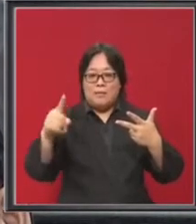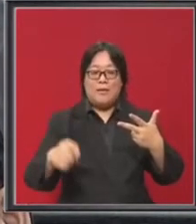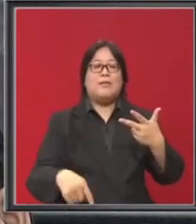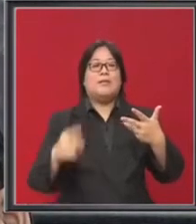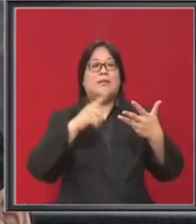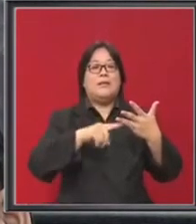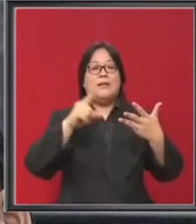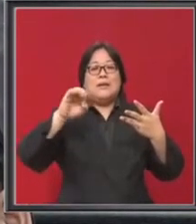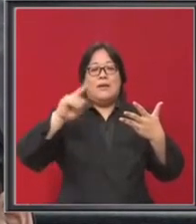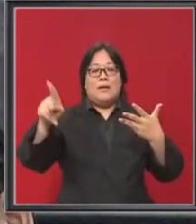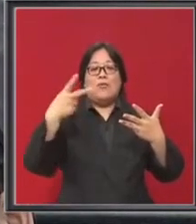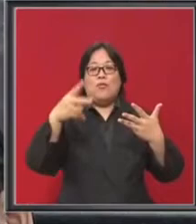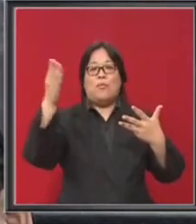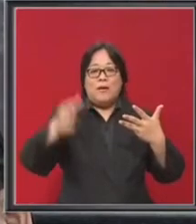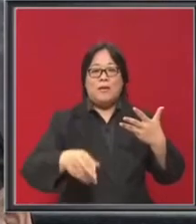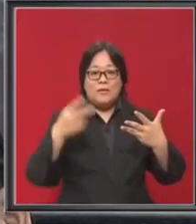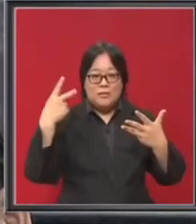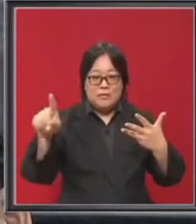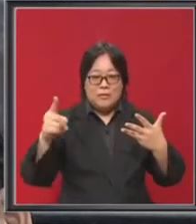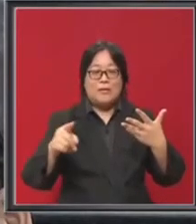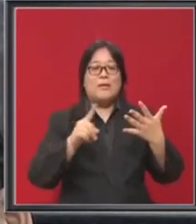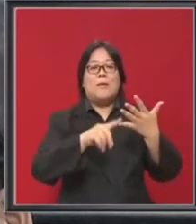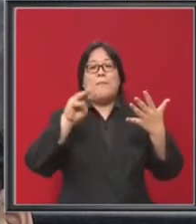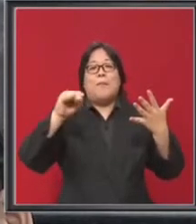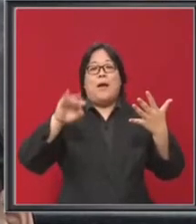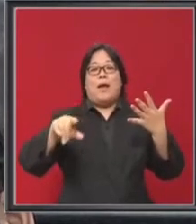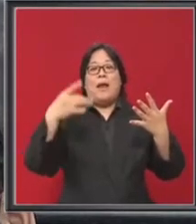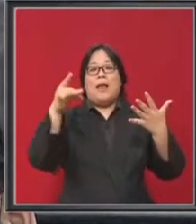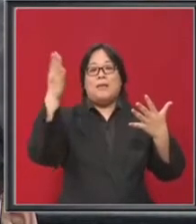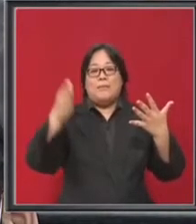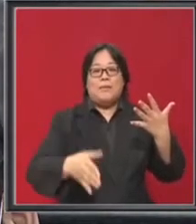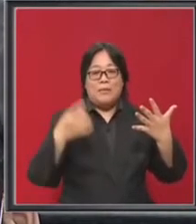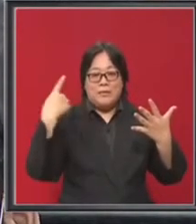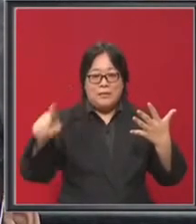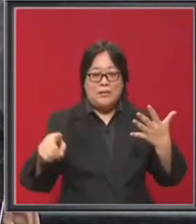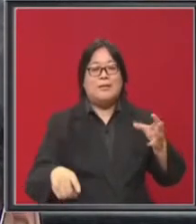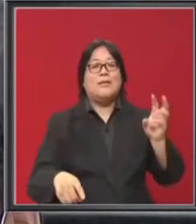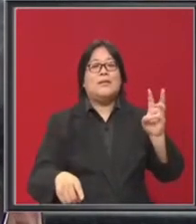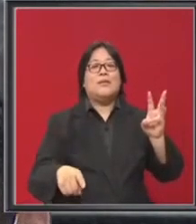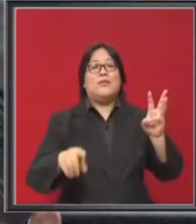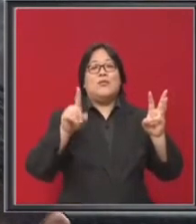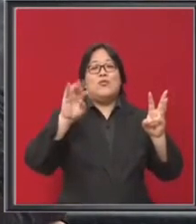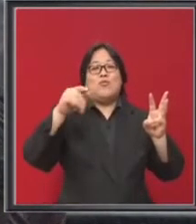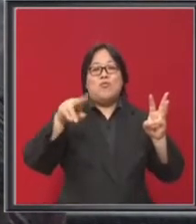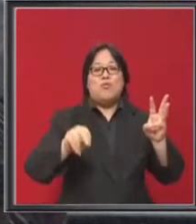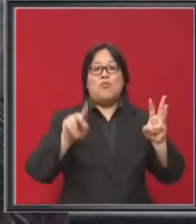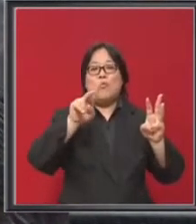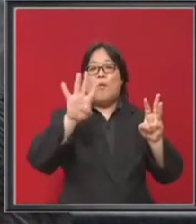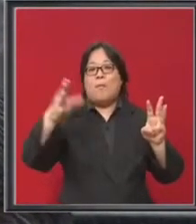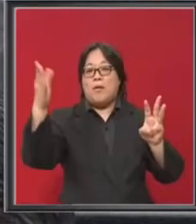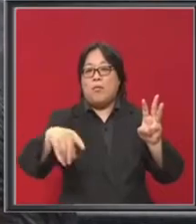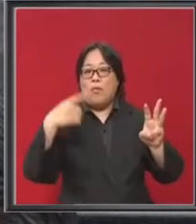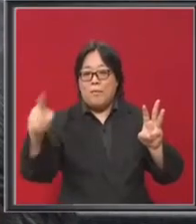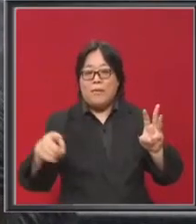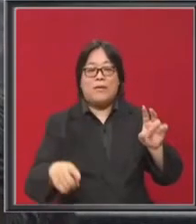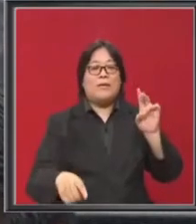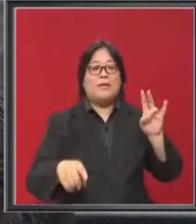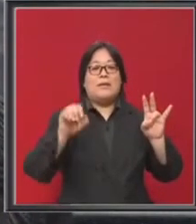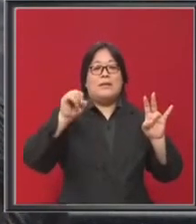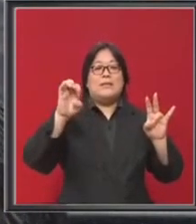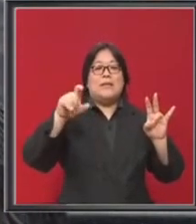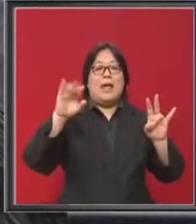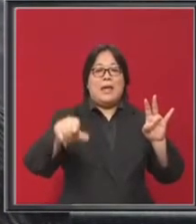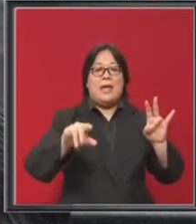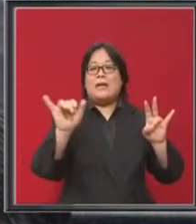November ya maghrib ke-12 November jamur merang 18 November yang odong-odong 4november ya